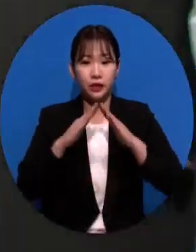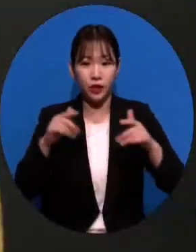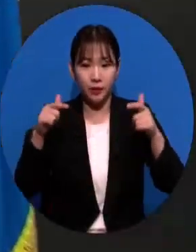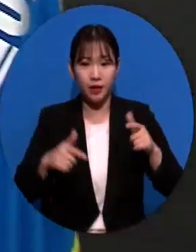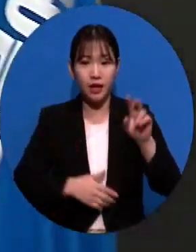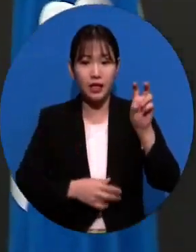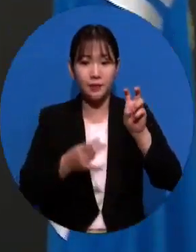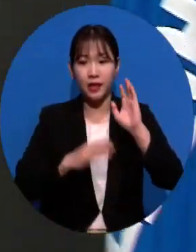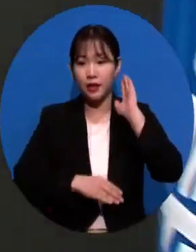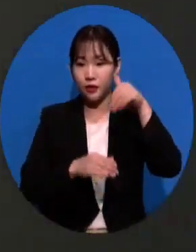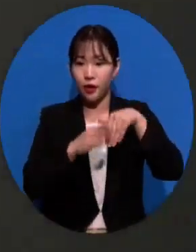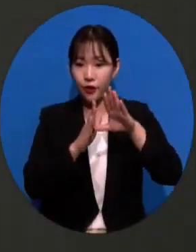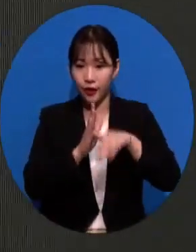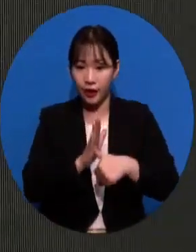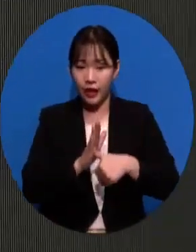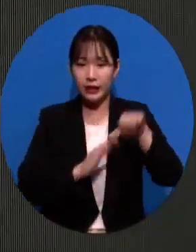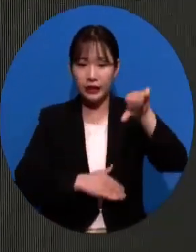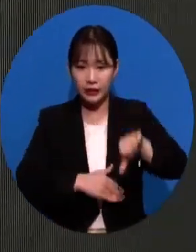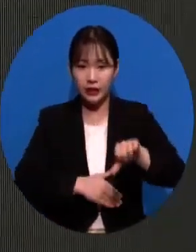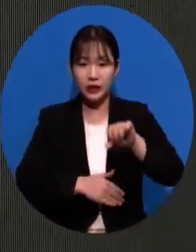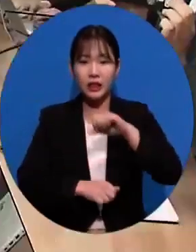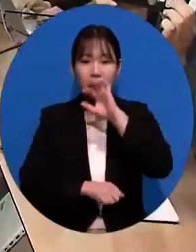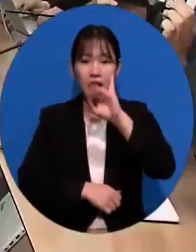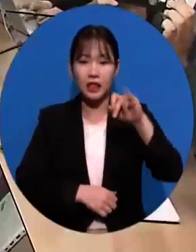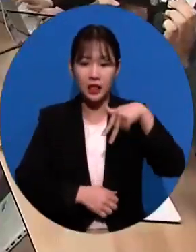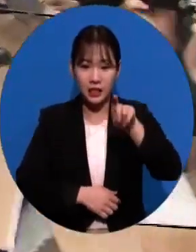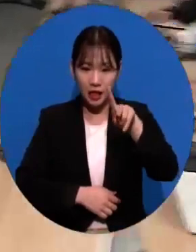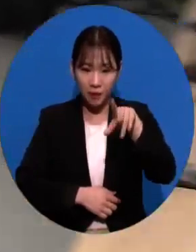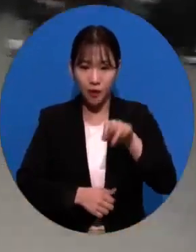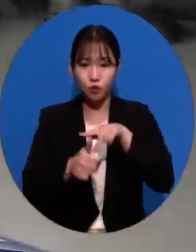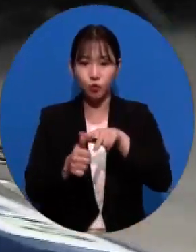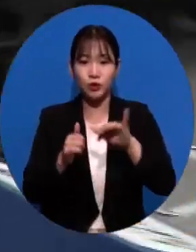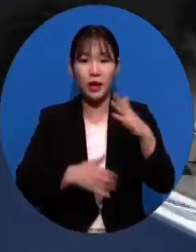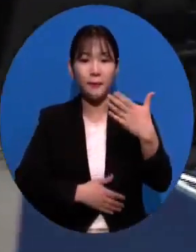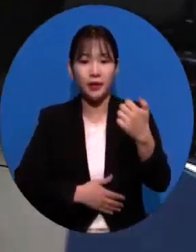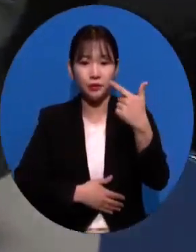전남은 20대 대선에서 석패한 민주당 이재명 후보에게